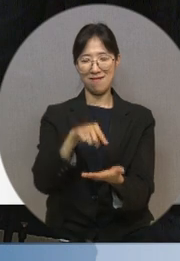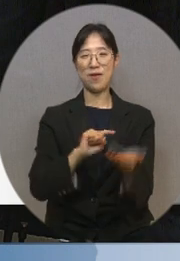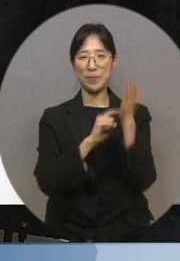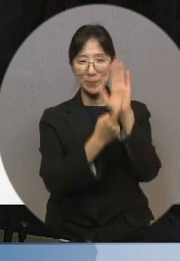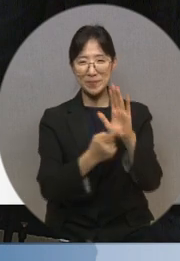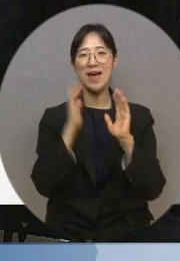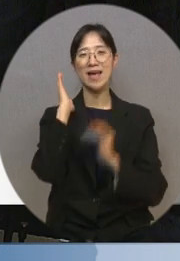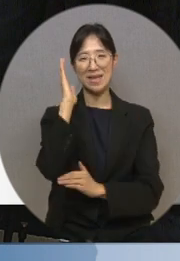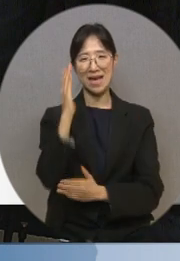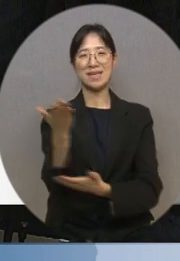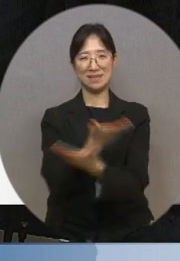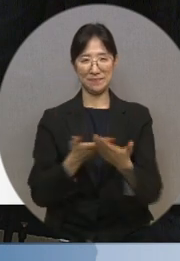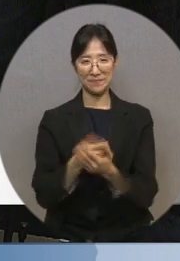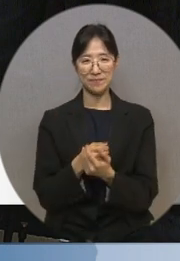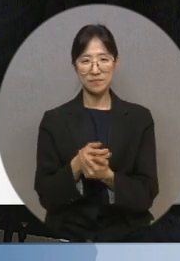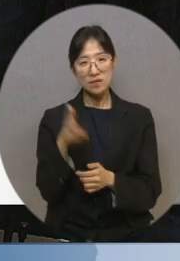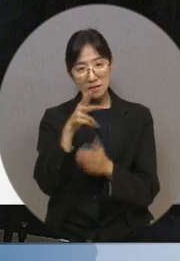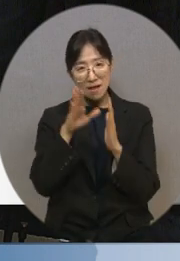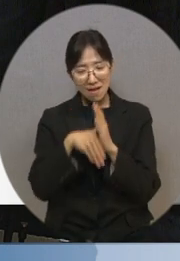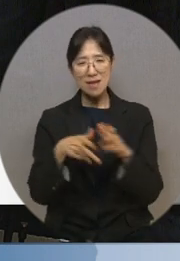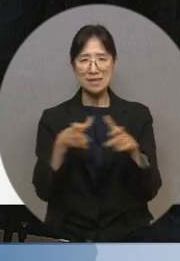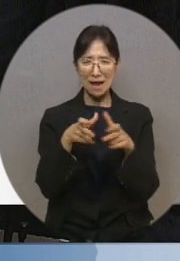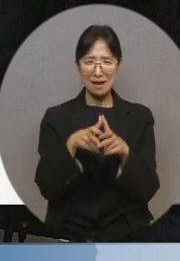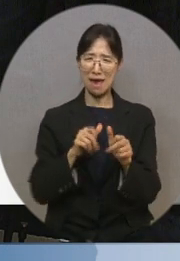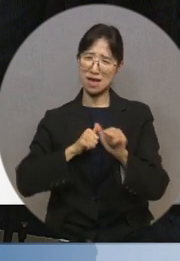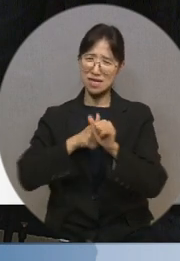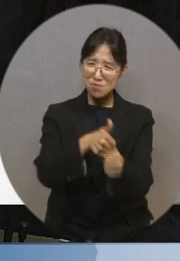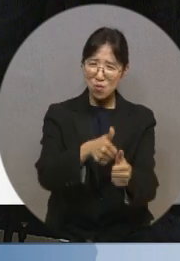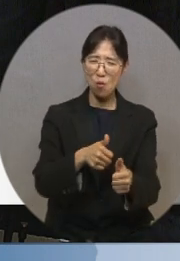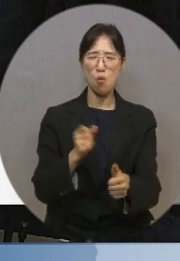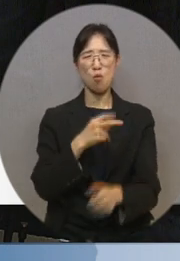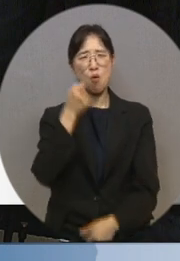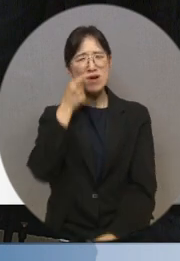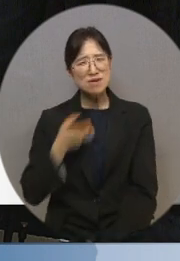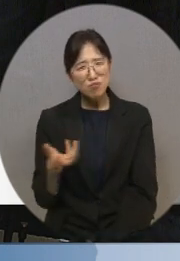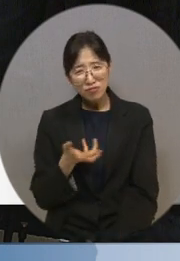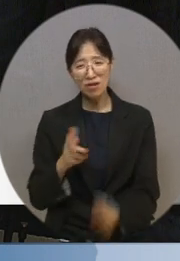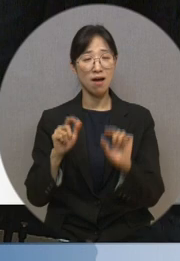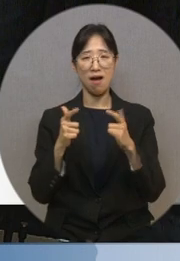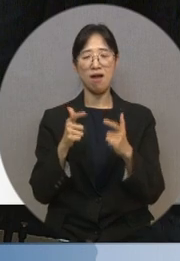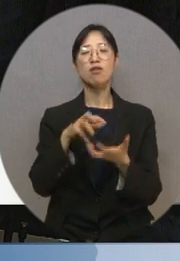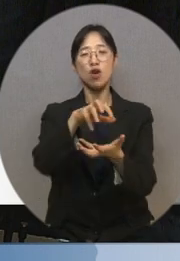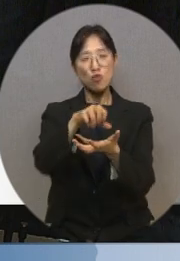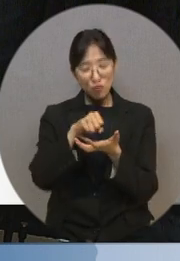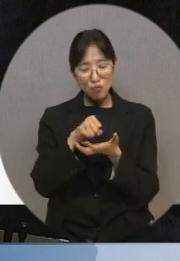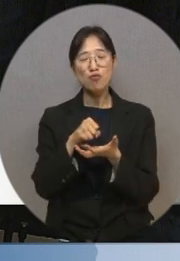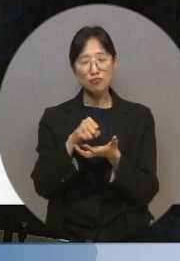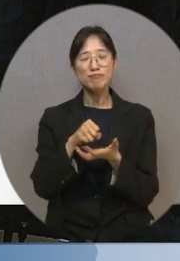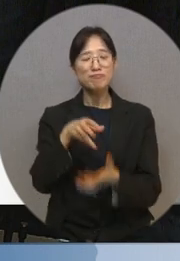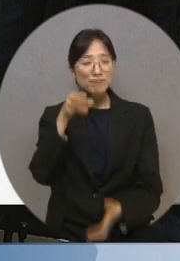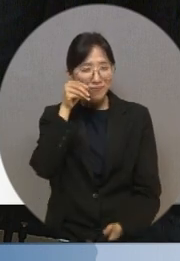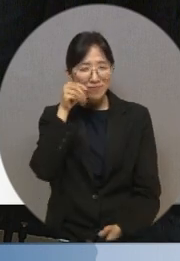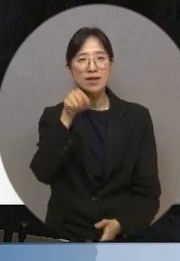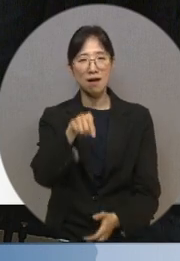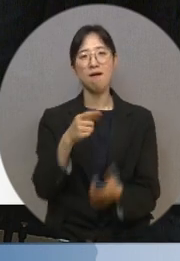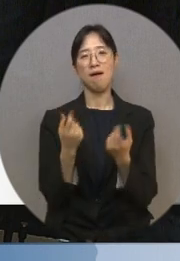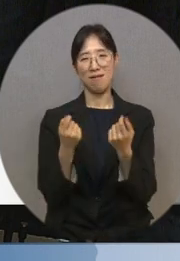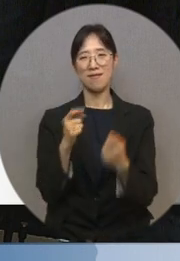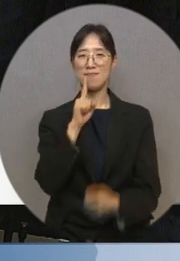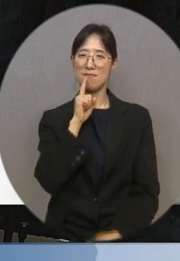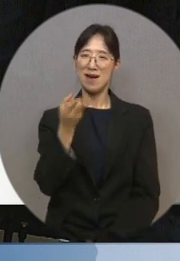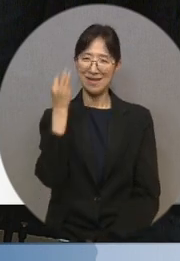자리였는데요. 취재 중 장애는 극복하는 것도 불쌍한 것도 아니라 수용의 대상이라던 그의 말이 잊히질